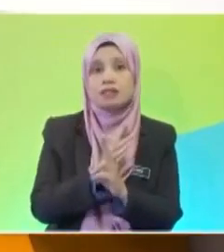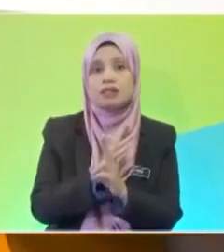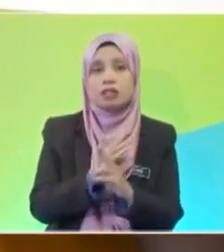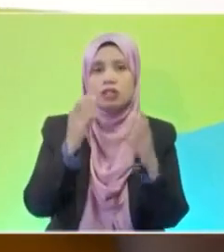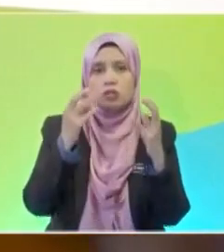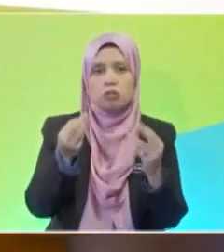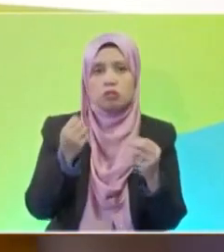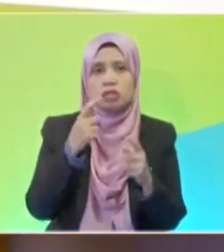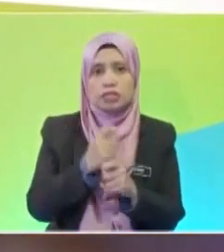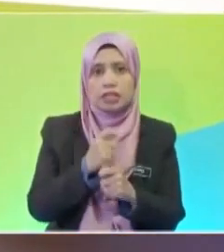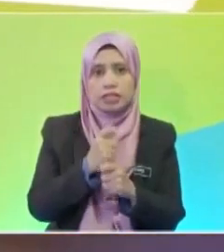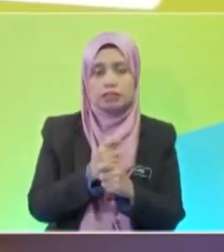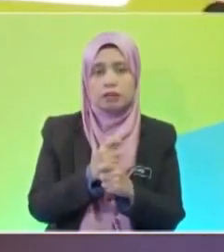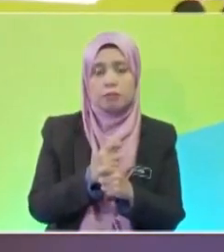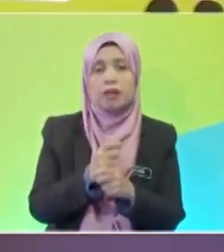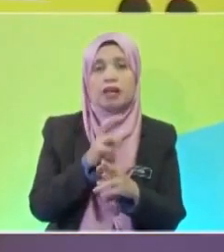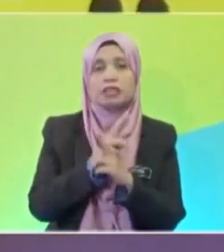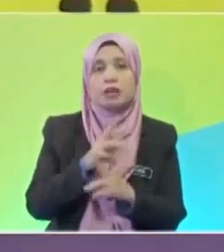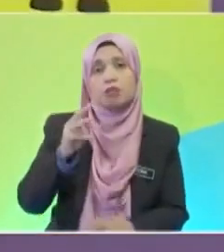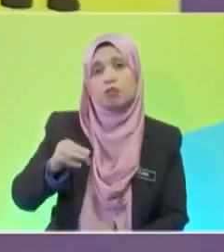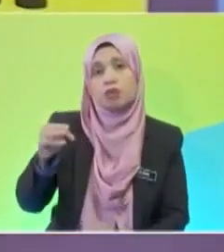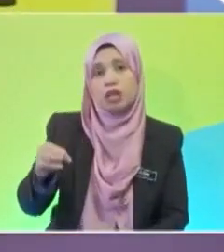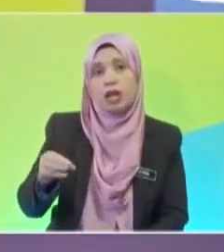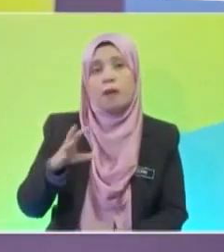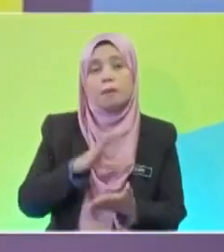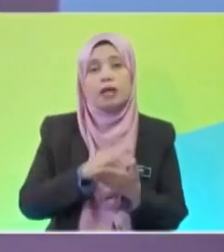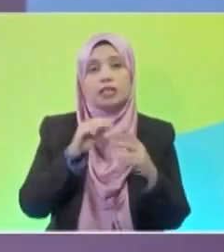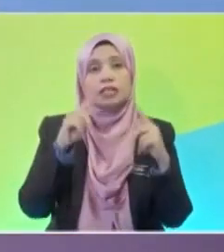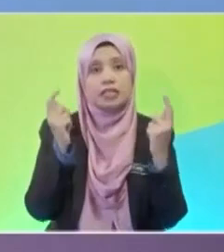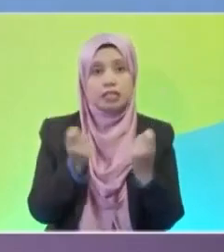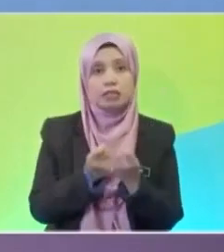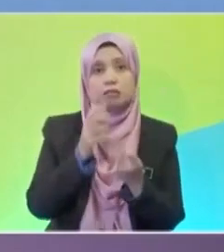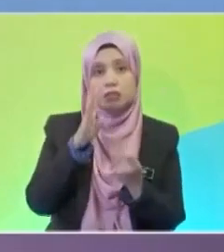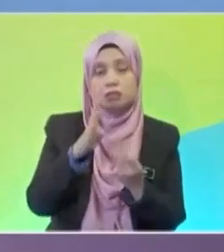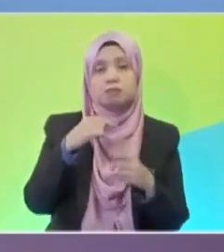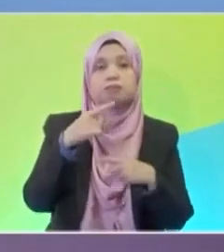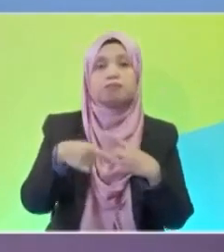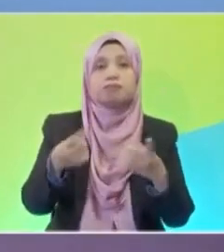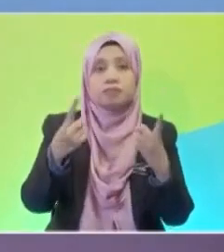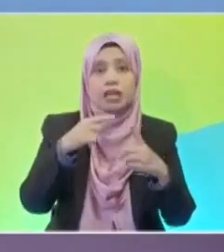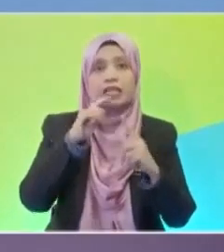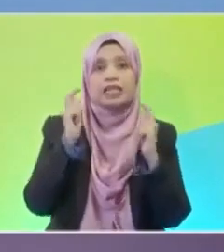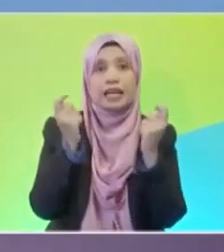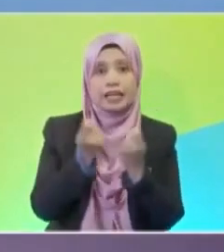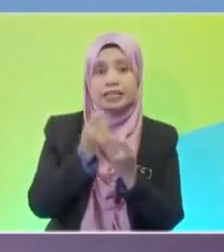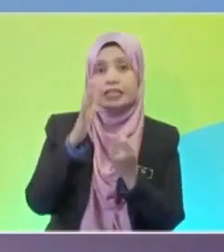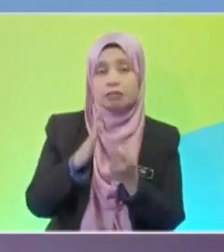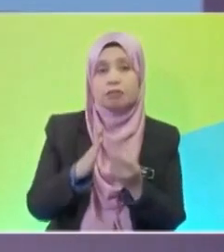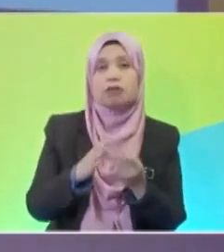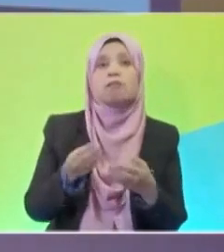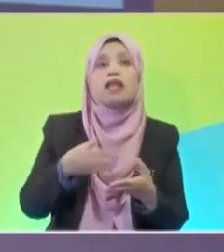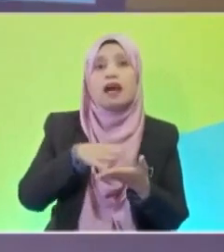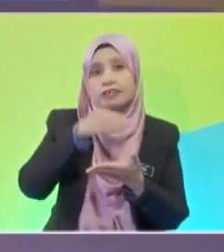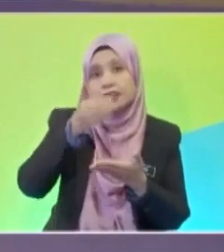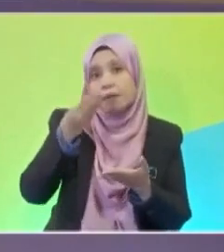nak tekankan sangatlah berkaitan dengan pelarasan ni. Sebab murid belajar tingkat 4 Nisa. Yeah. Jadi bila datang tingkat 5 pun mereka belajar benda yang sama. Jadi